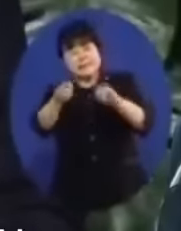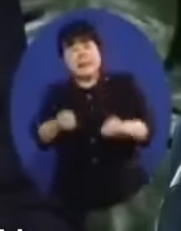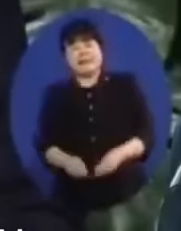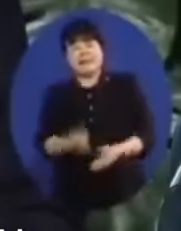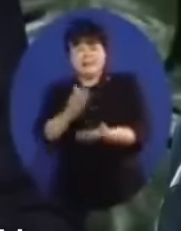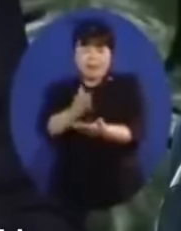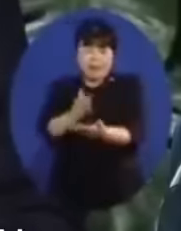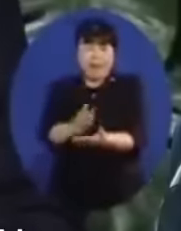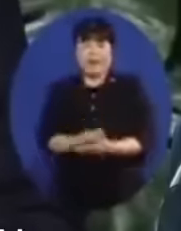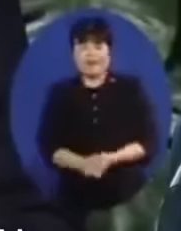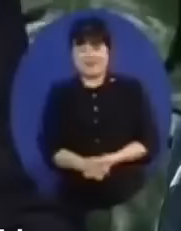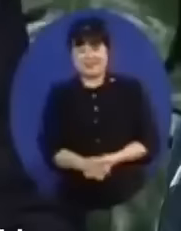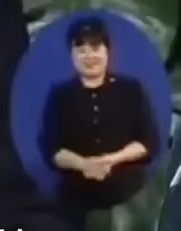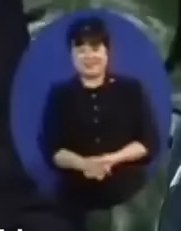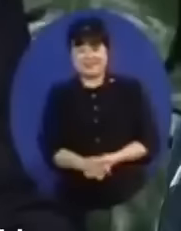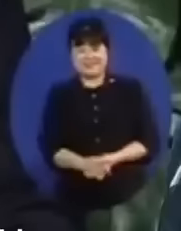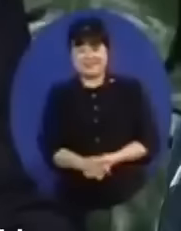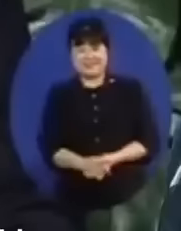수가 없습니다.